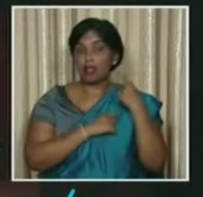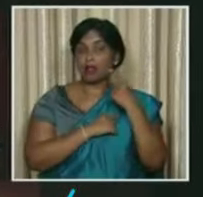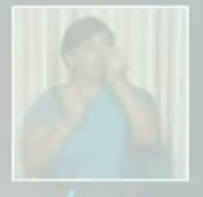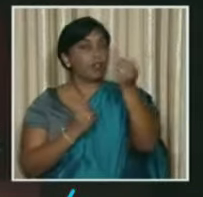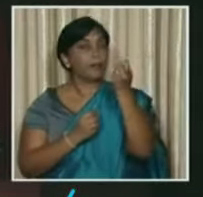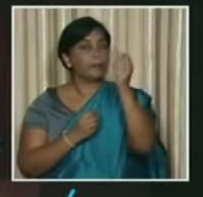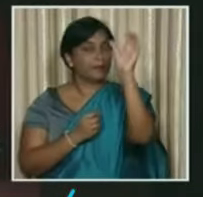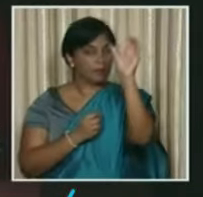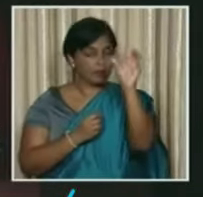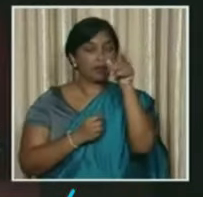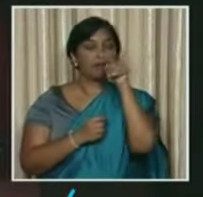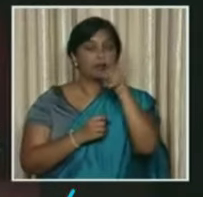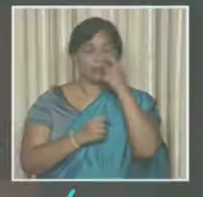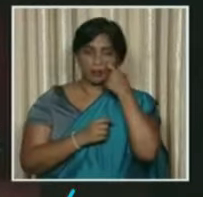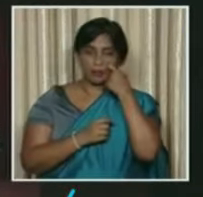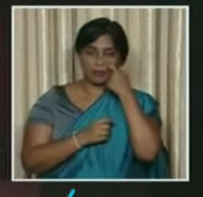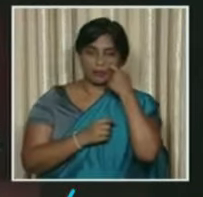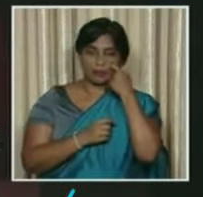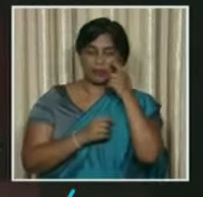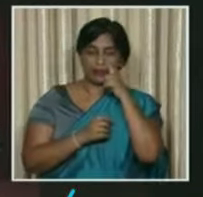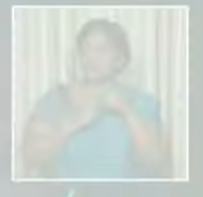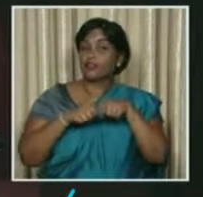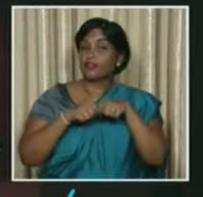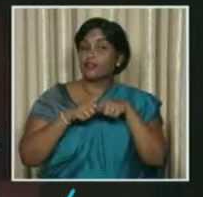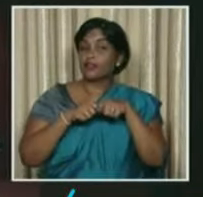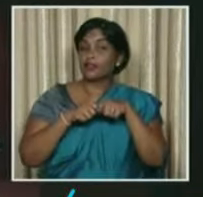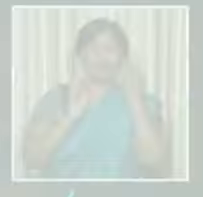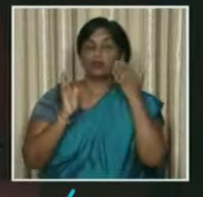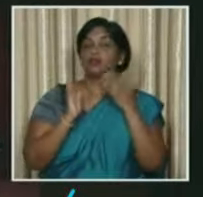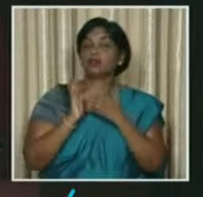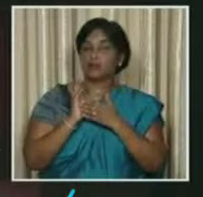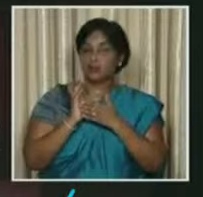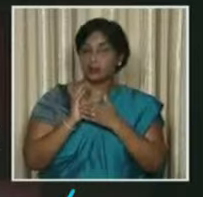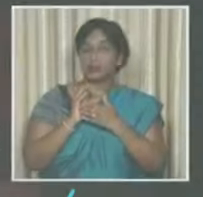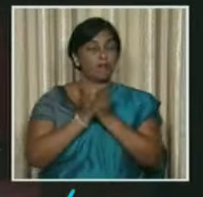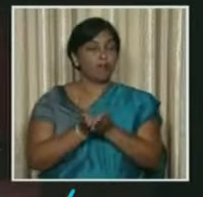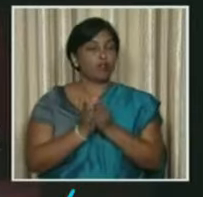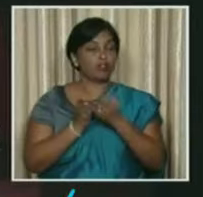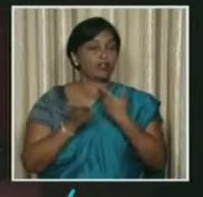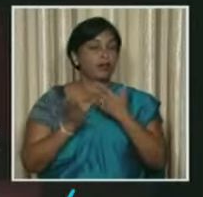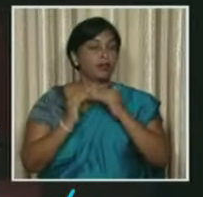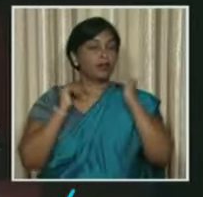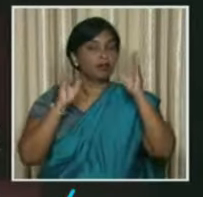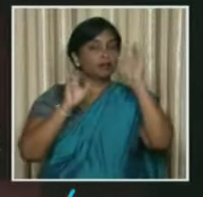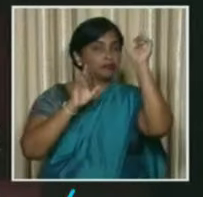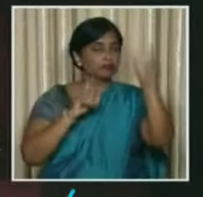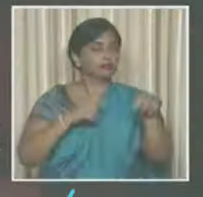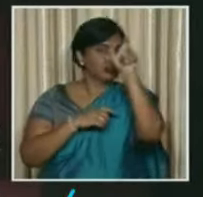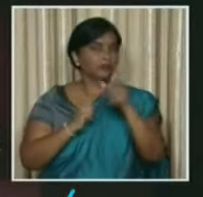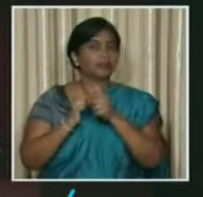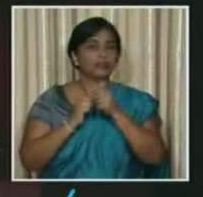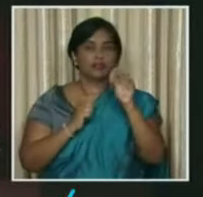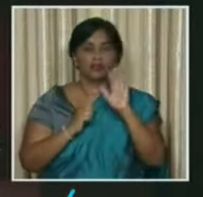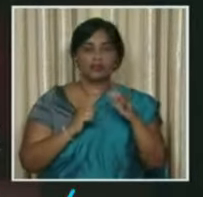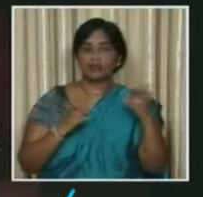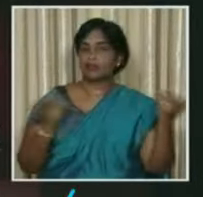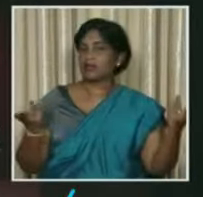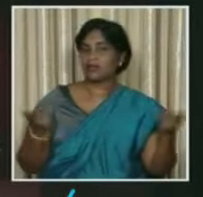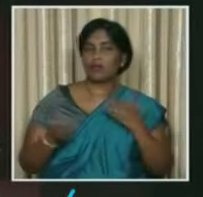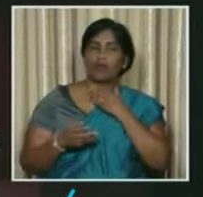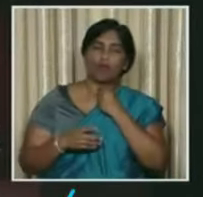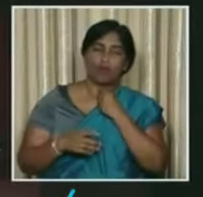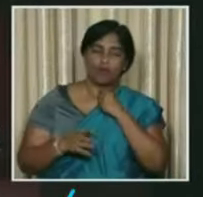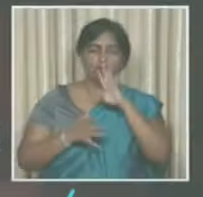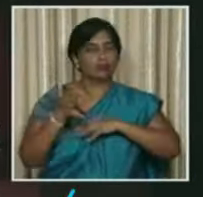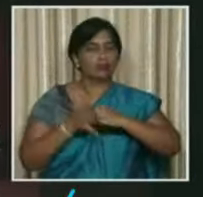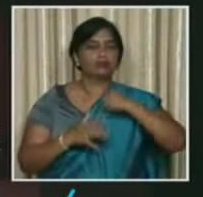සාධාරණත්වයක් එනවා. ඒවපු ඉම්ප්‍රෙස් එකේ ෆයිනෑන්ෂල් ප්‍රෝග්‍රෙස් එකයි ෆිසිකල් ප්‍රගතිය ඒ විදිහට අලුත් ක්‍රමයකට යන්න. එහෙම නැතුව බොරුවට මේ